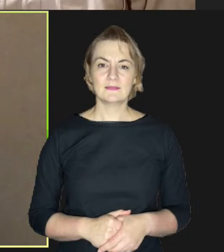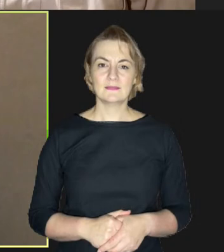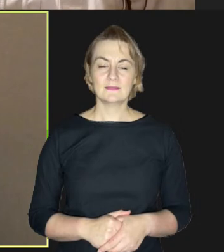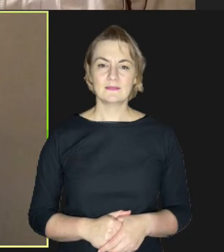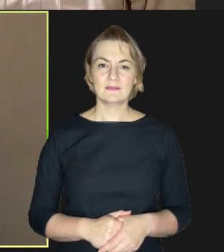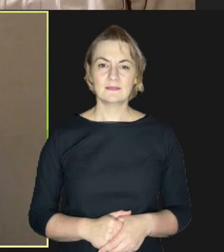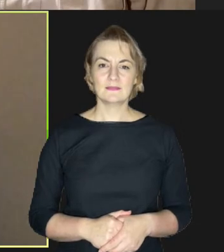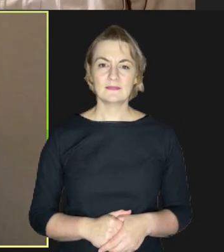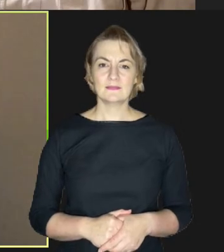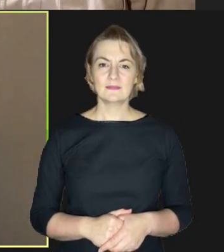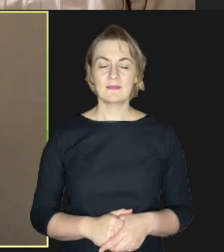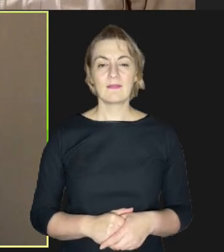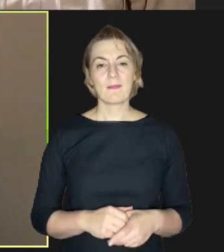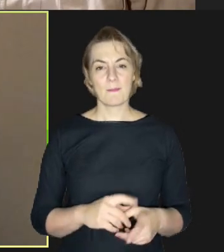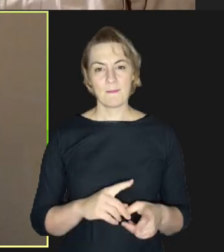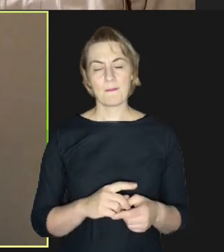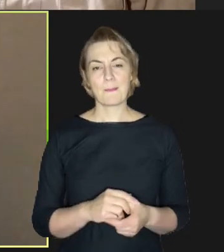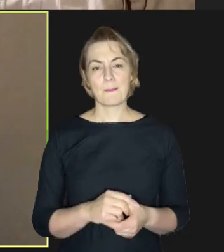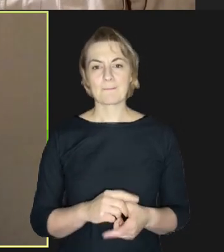czy zapożyczonej,